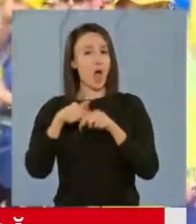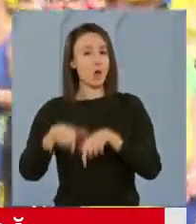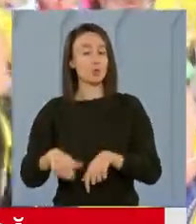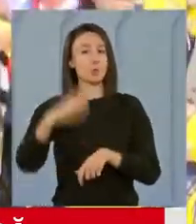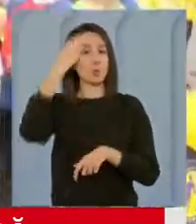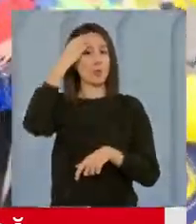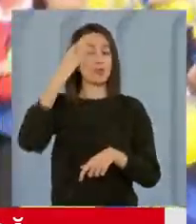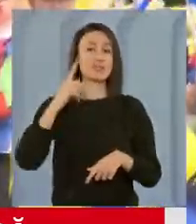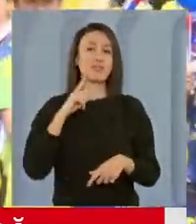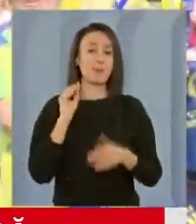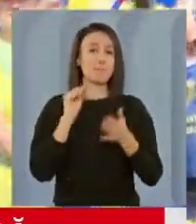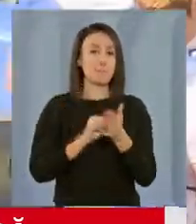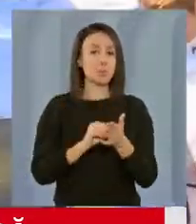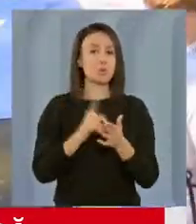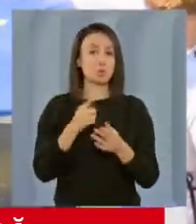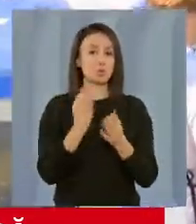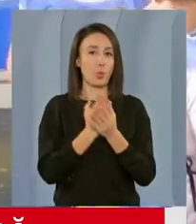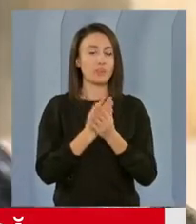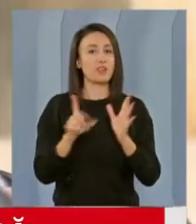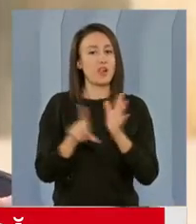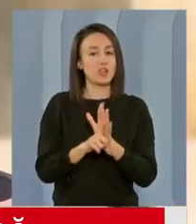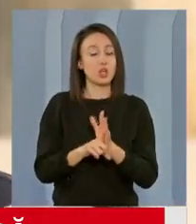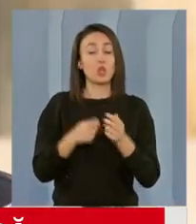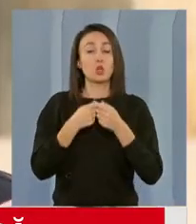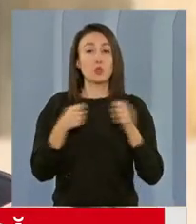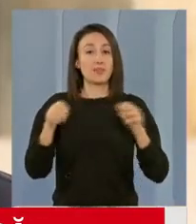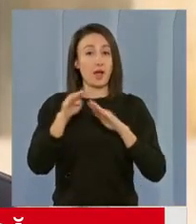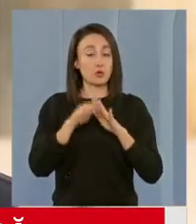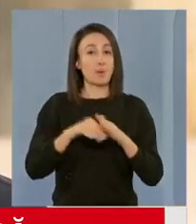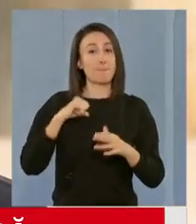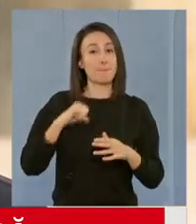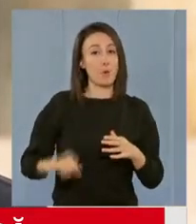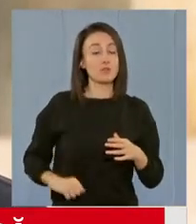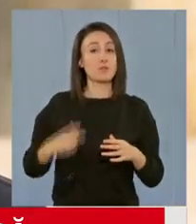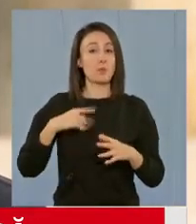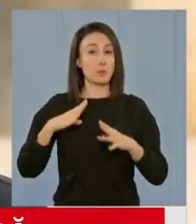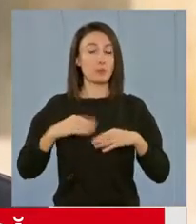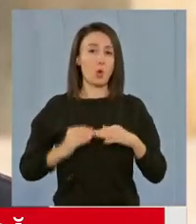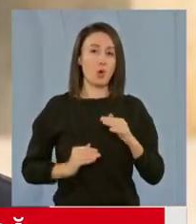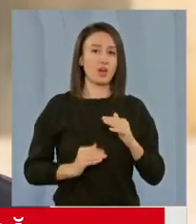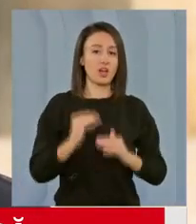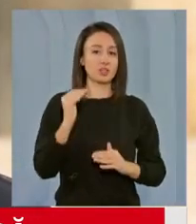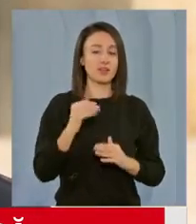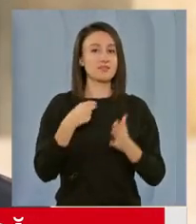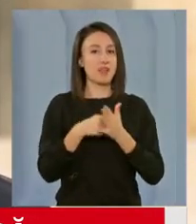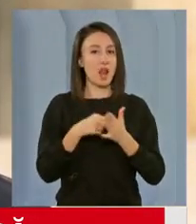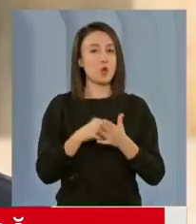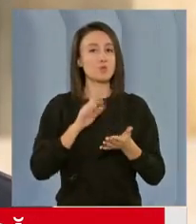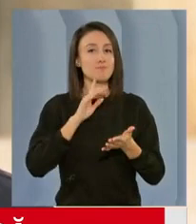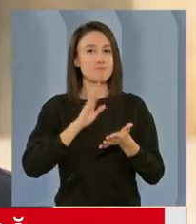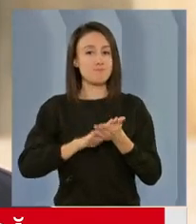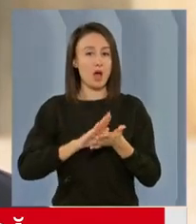de guvernanți să fie puse într-un act normativ. Toate categoriile profesionale vor primi o creștere pe salariul de